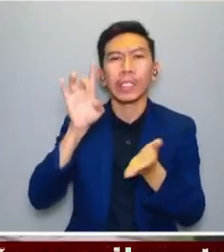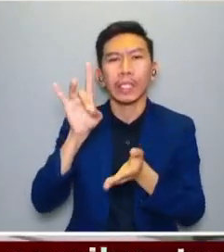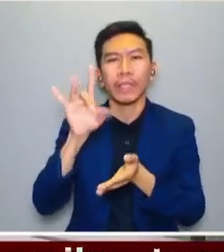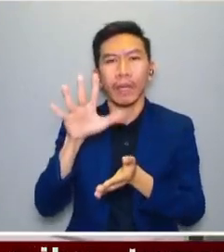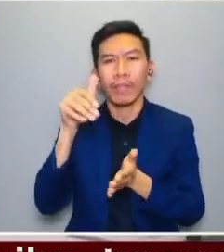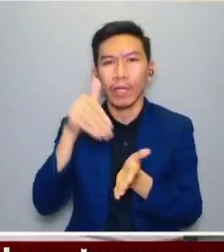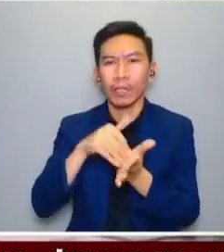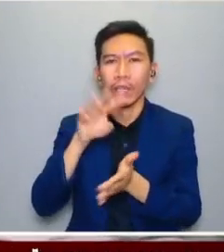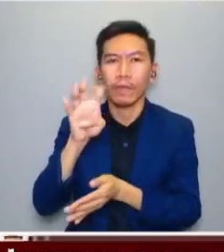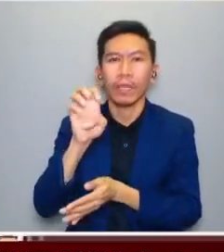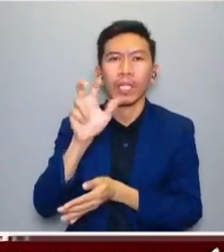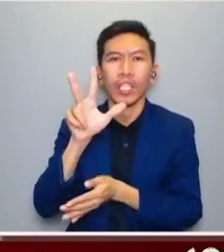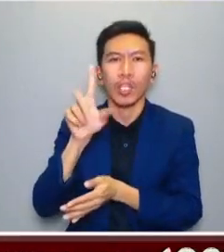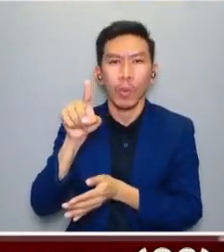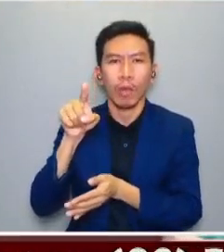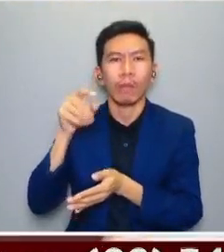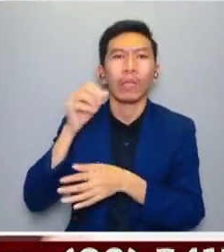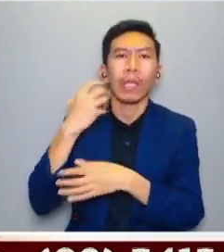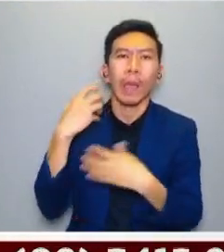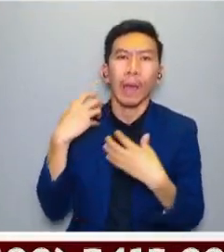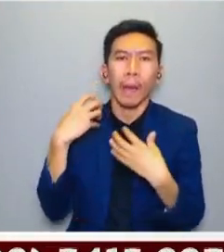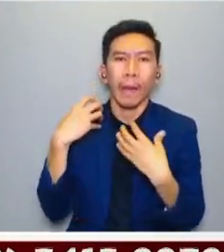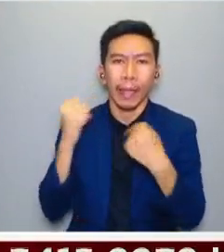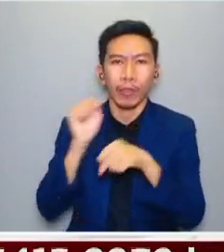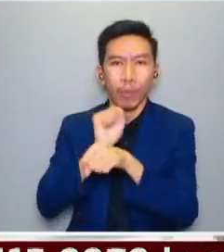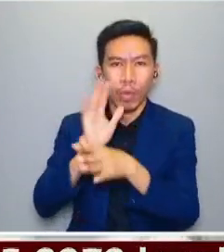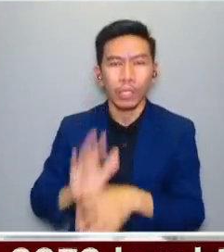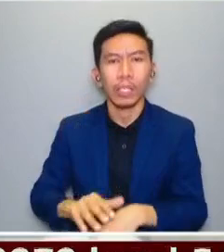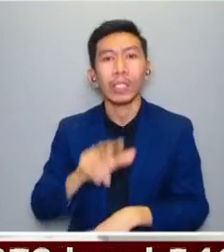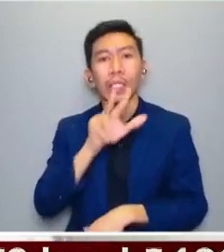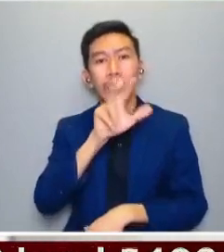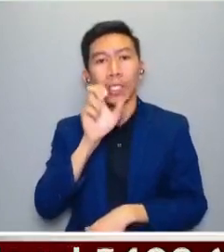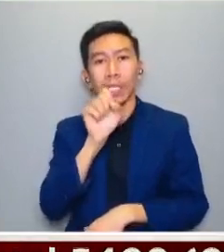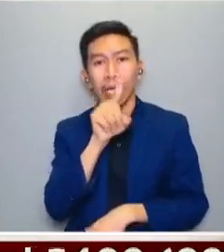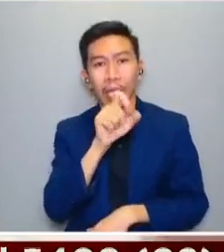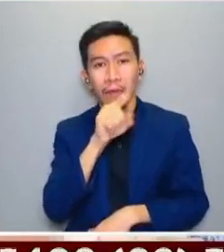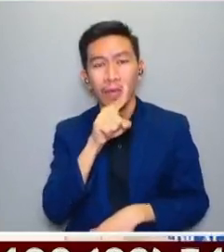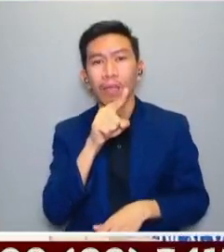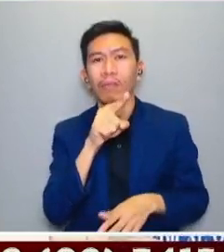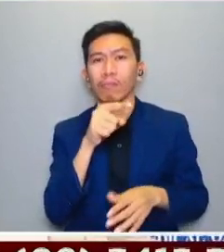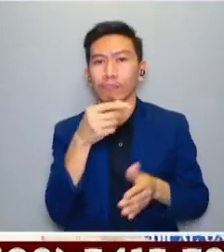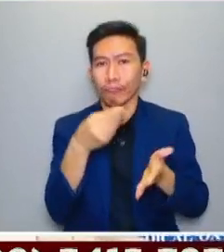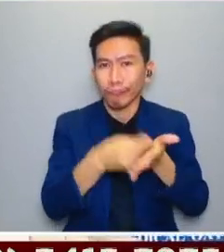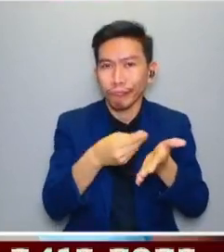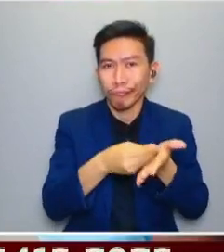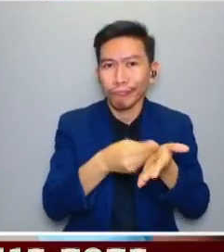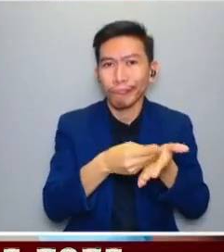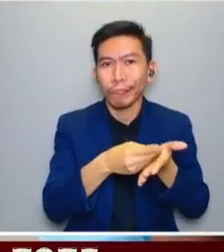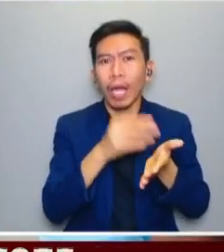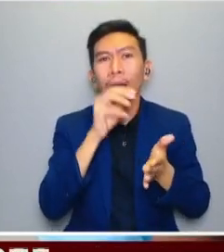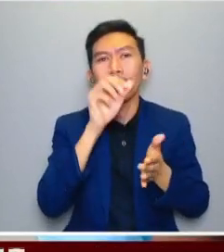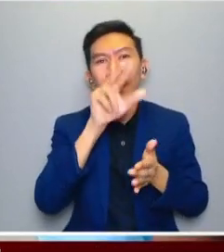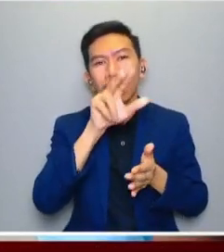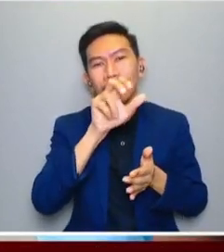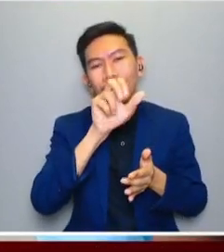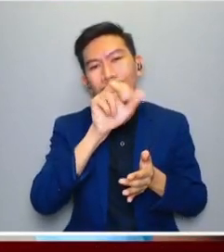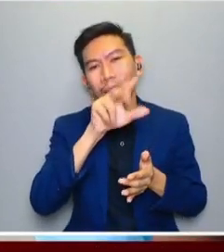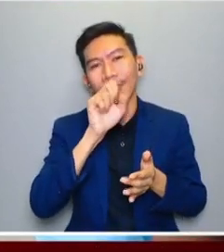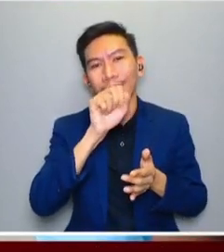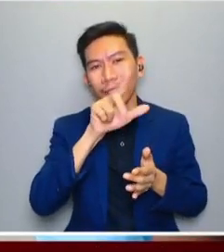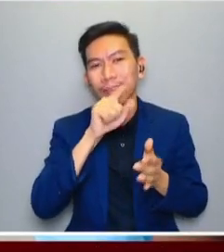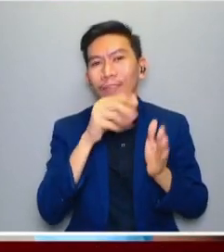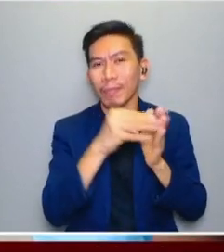685,431 na medical workers at may 311 million pesos na savings na maaaring ipambayad para sa dagdag